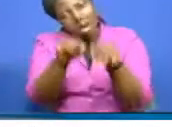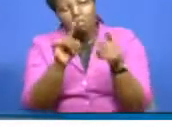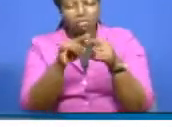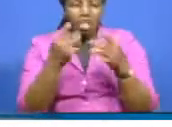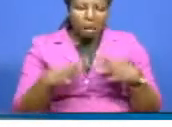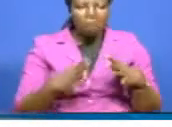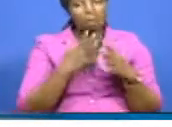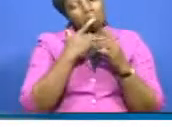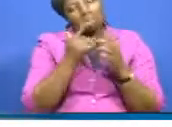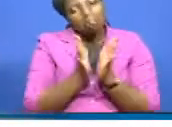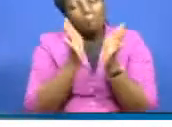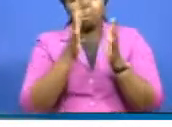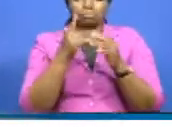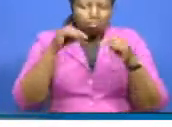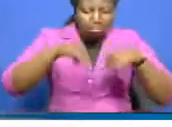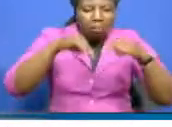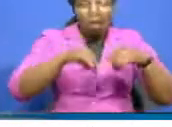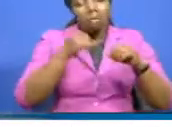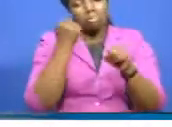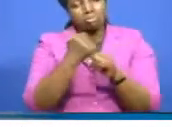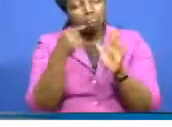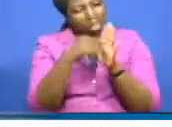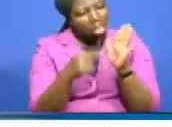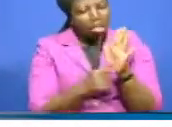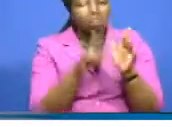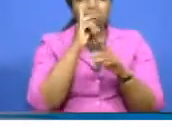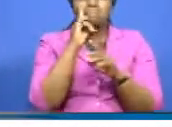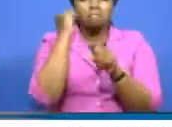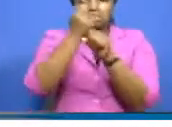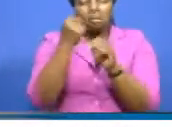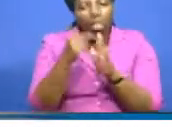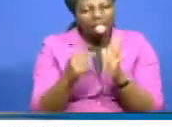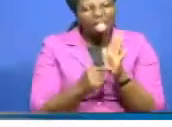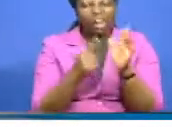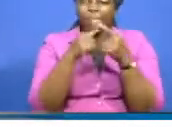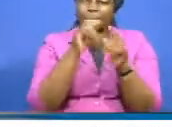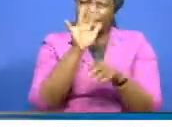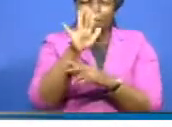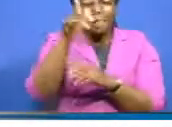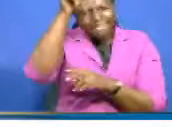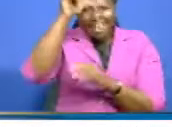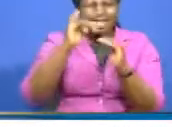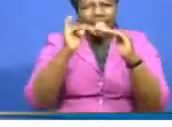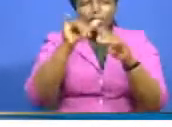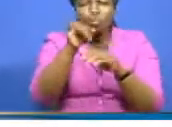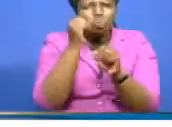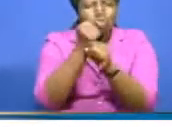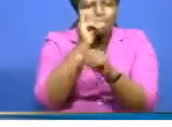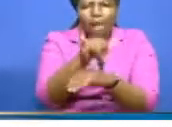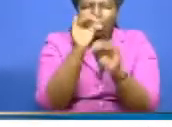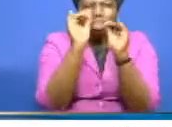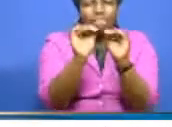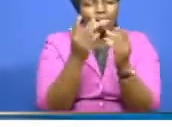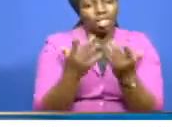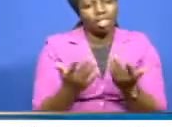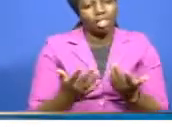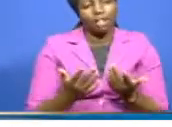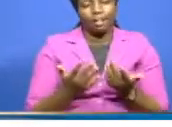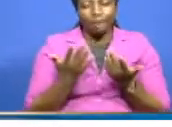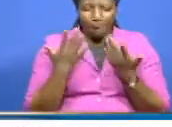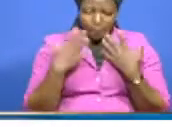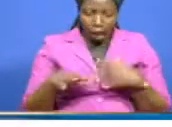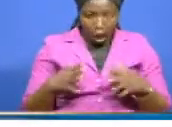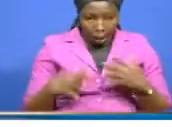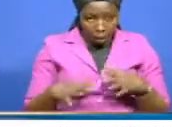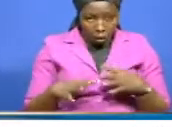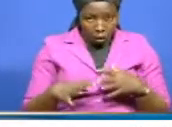nitafanya hivi, kesho nitaenda nifanye lile, lakini wewe kazi yako huko mashinani hautimizi. Kwa hivyo mwananchi anafaa angalie